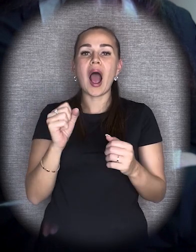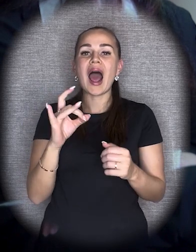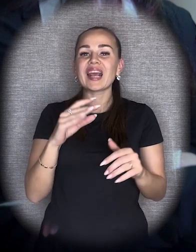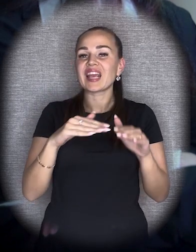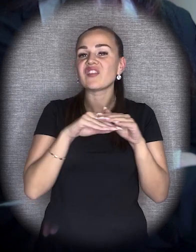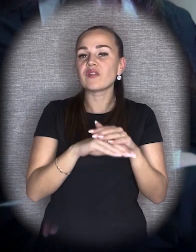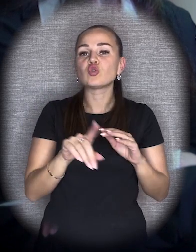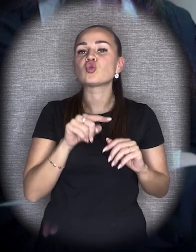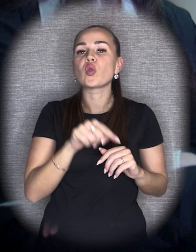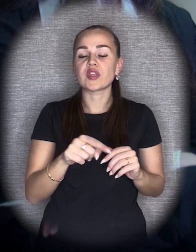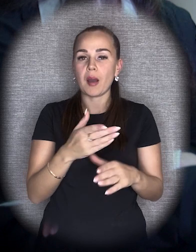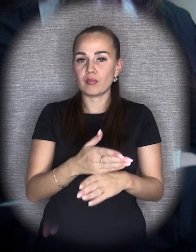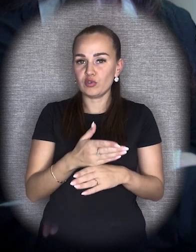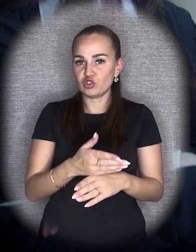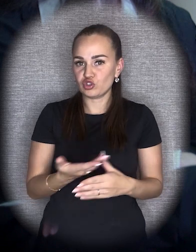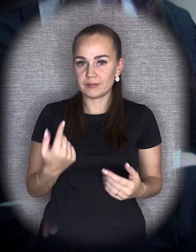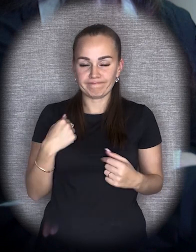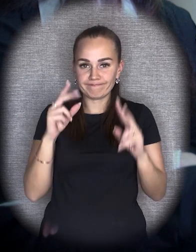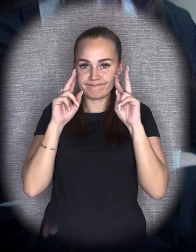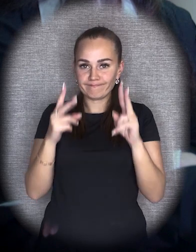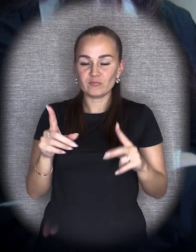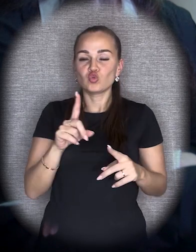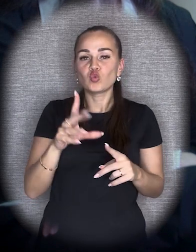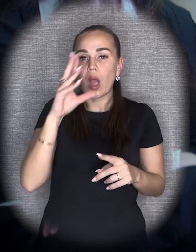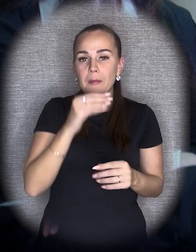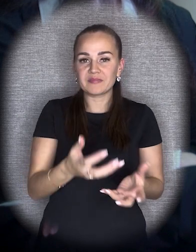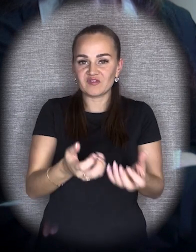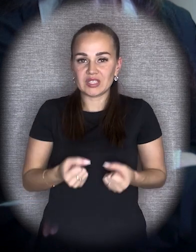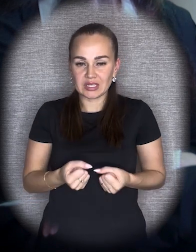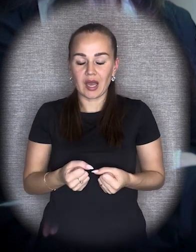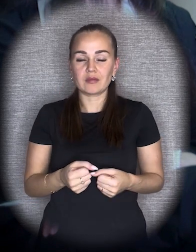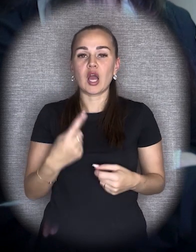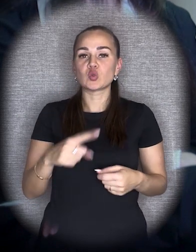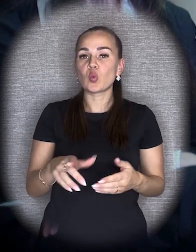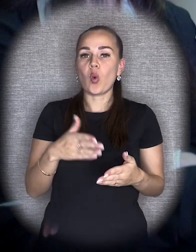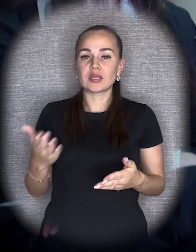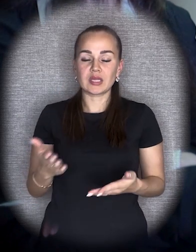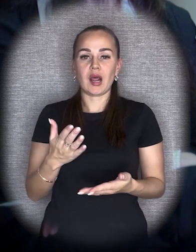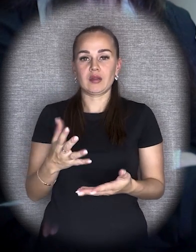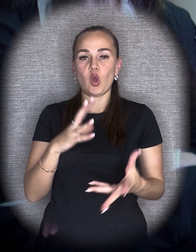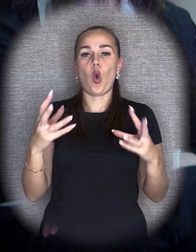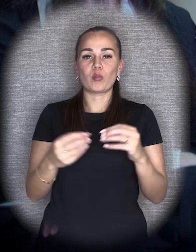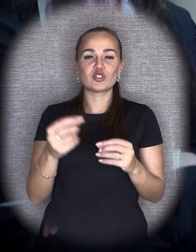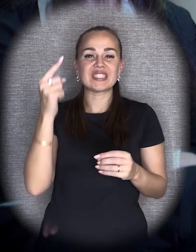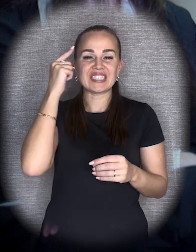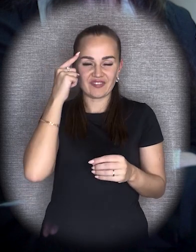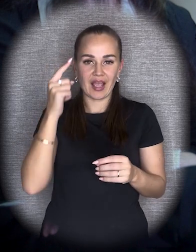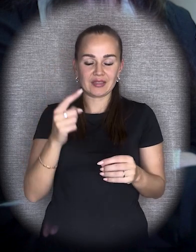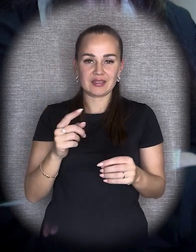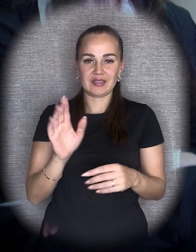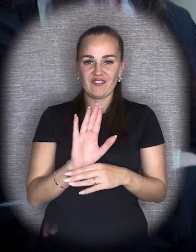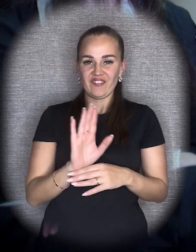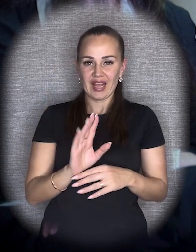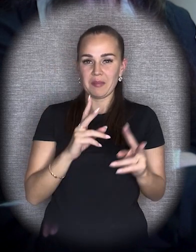и каким образом добыть из этого архива. С другой стороны, есть такие общеизвестные кадры, которые видели все. Мы же